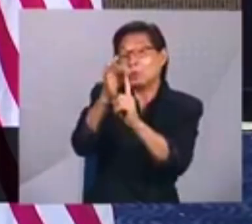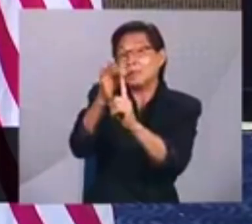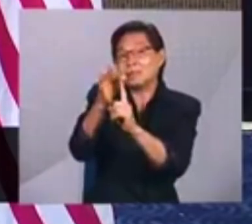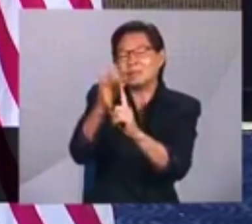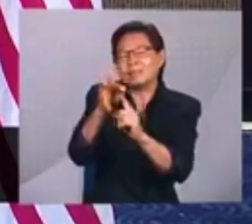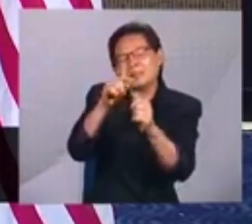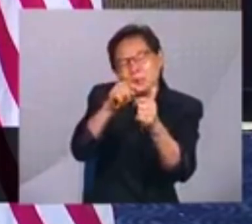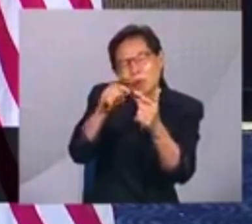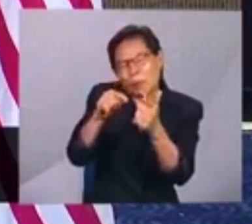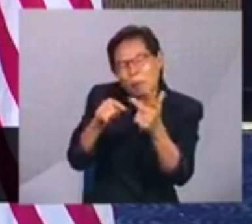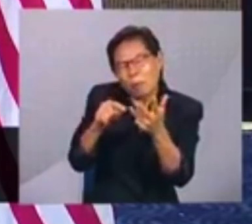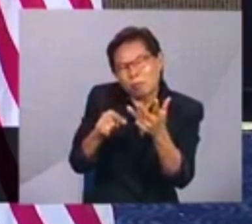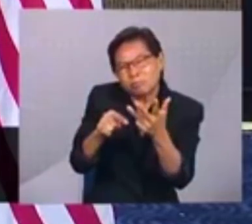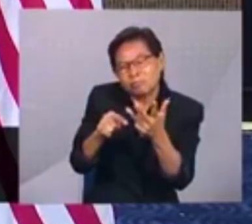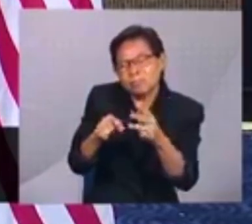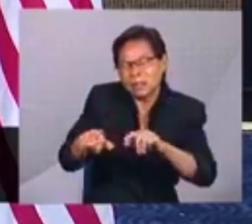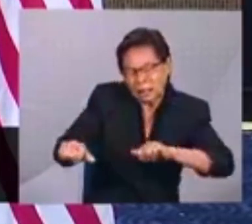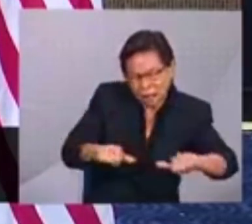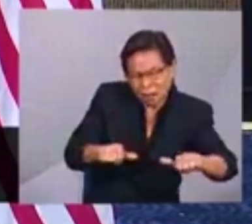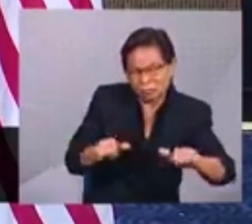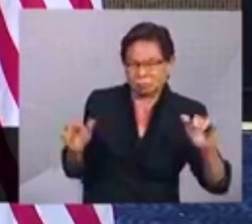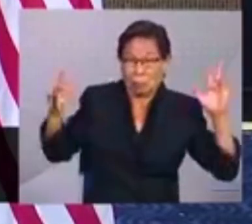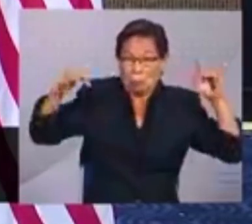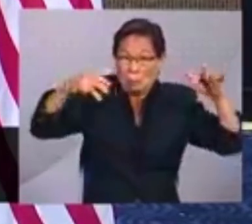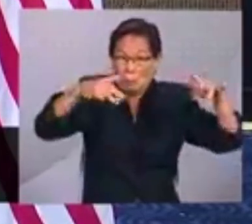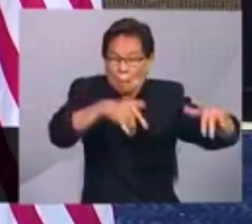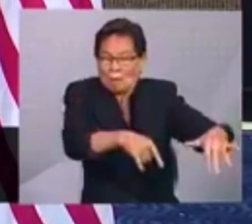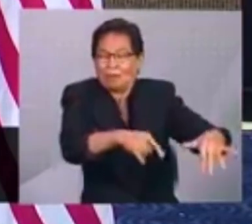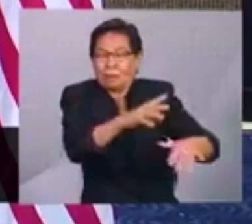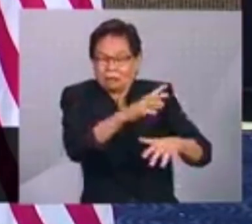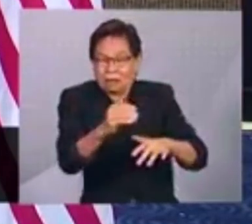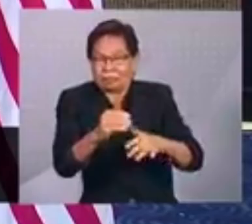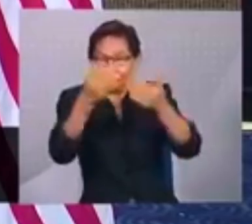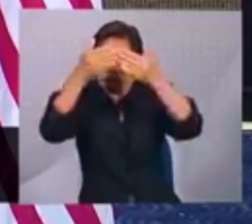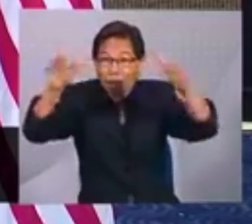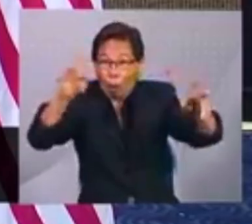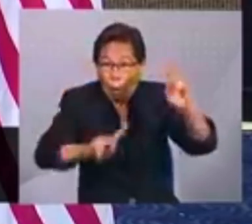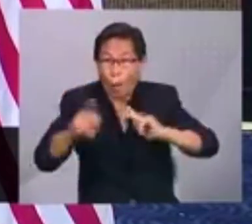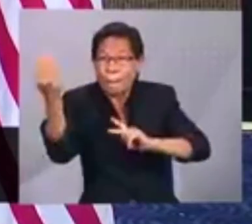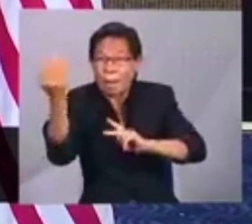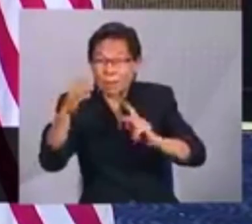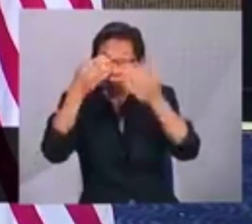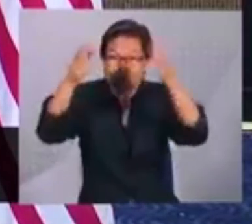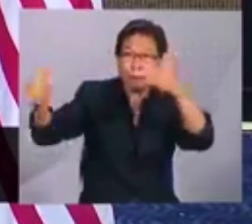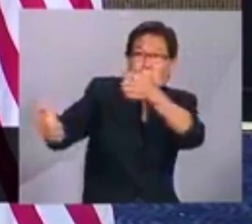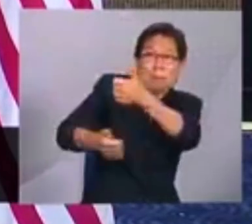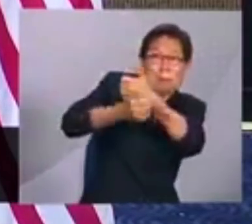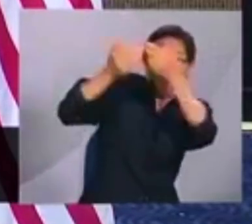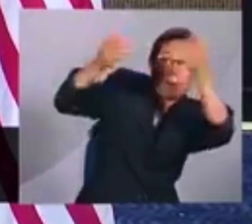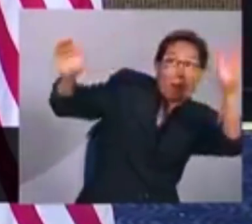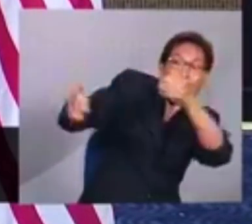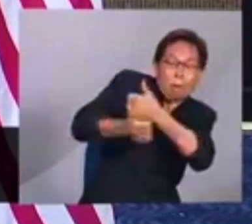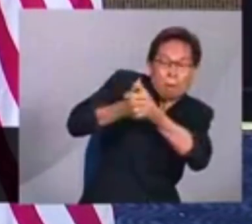beberapa Activity yang melibatkan perhimpunan ramai dan mendedahkan orang awam kepada resiko